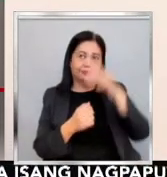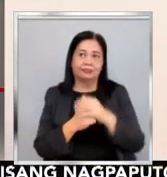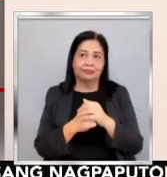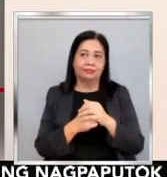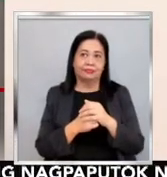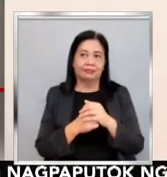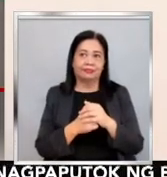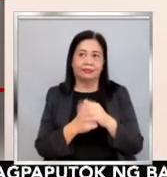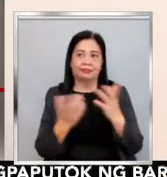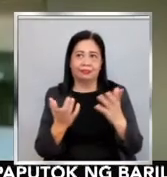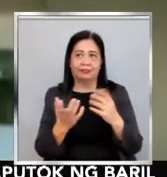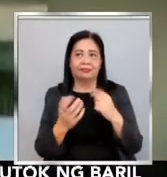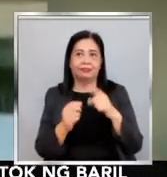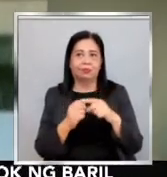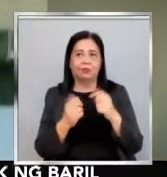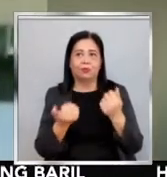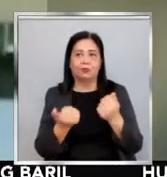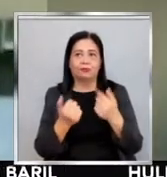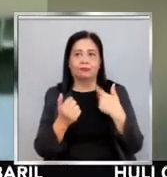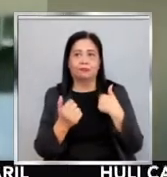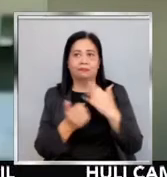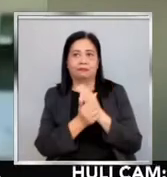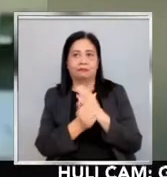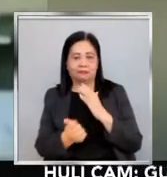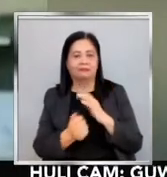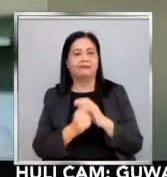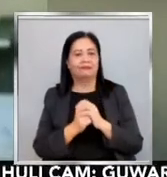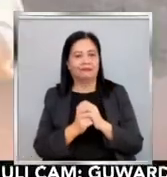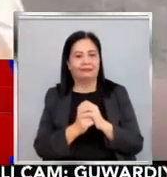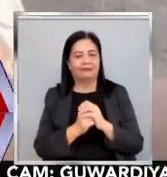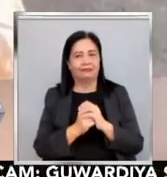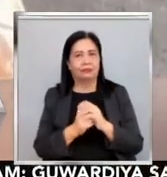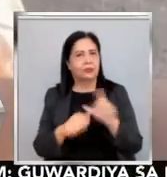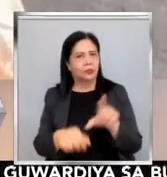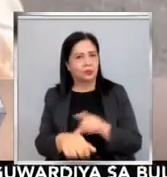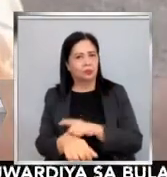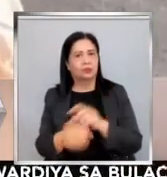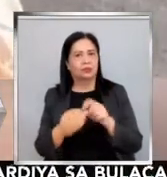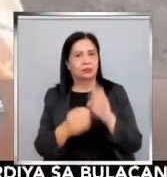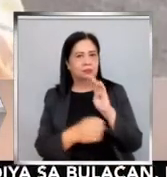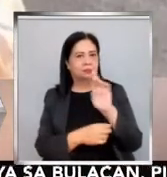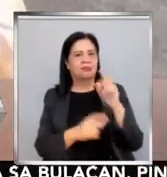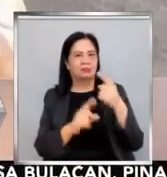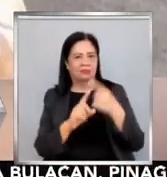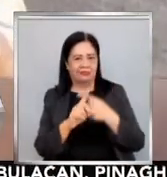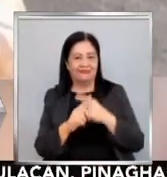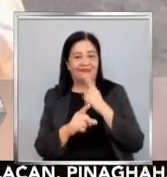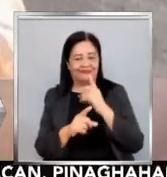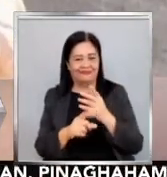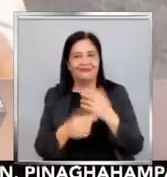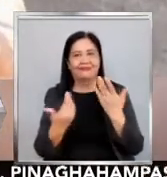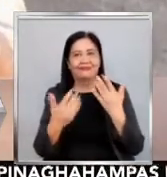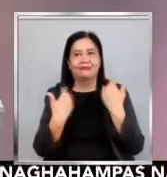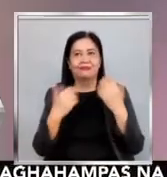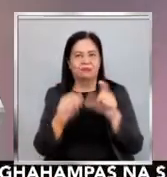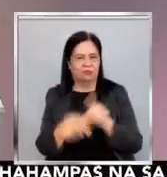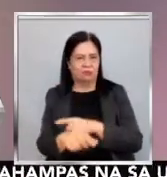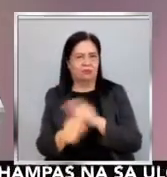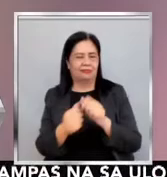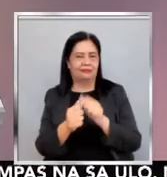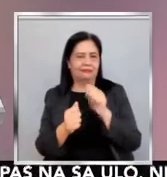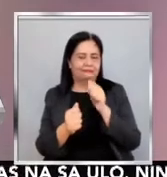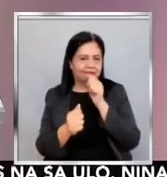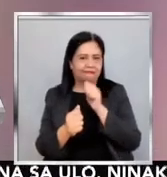hindi paggawas ang akong talim. Yun naman pala. Mahaba-haba pa ang Burmans, tiyak na malayo-layo pa ang lalakbayin ng